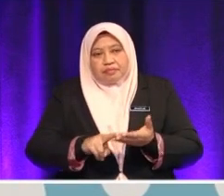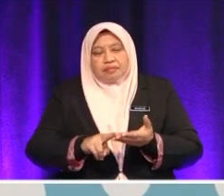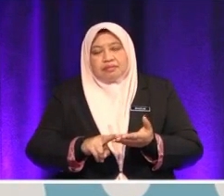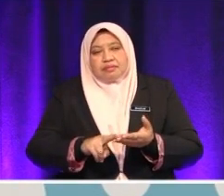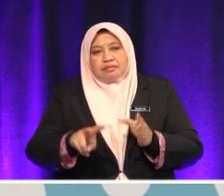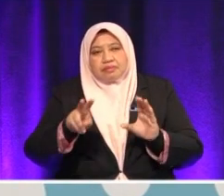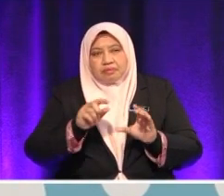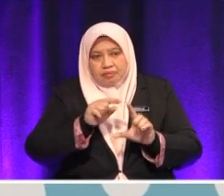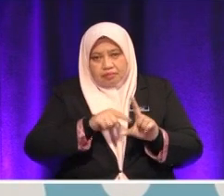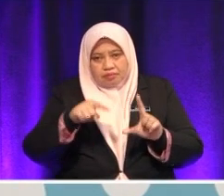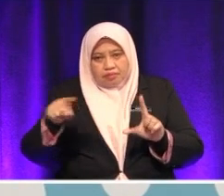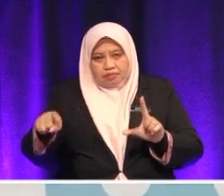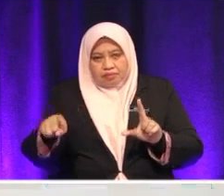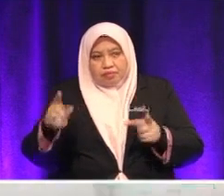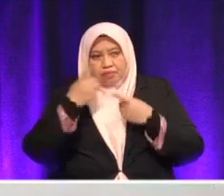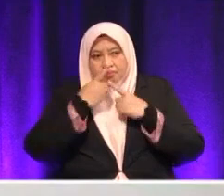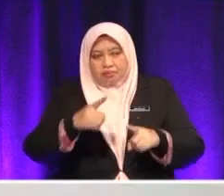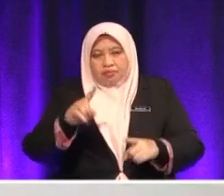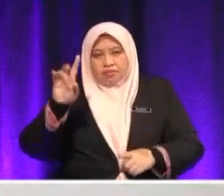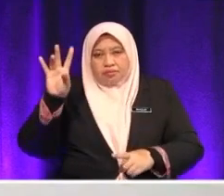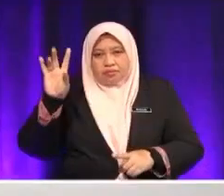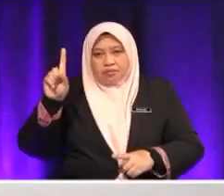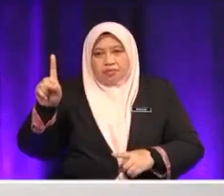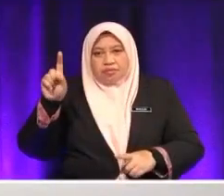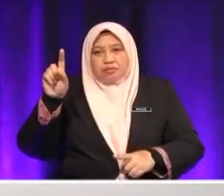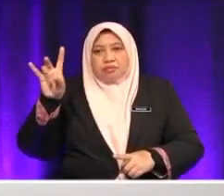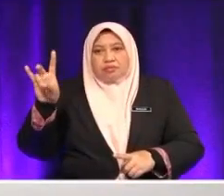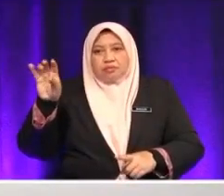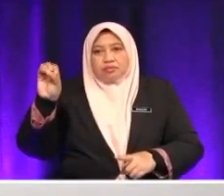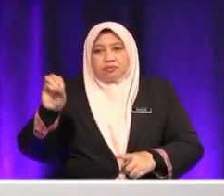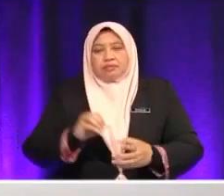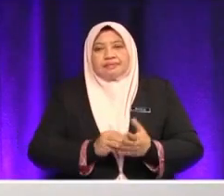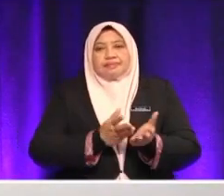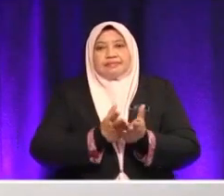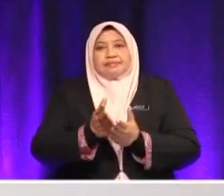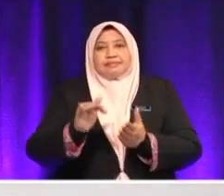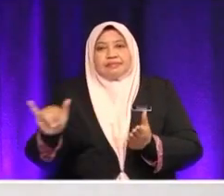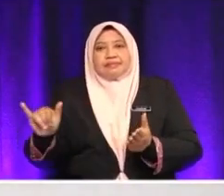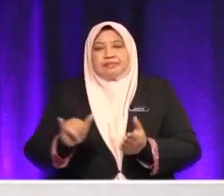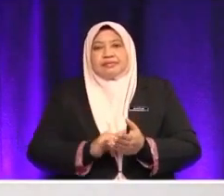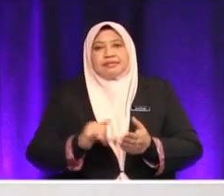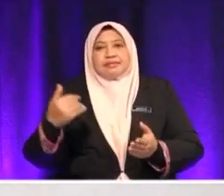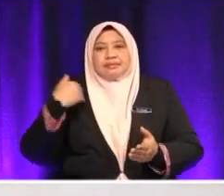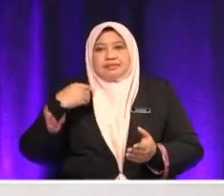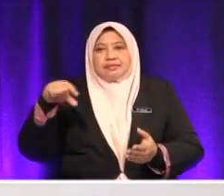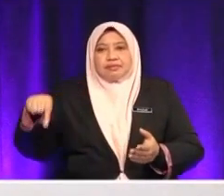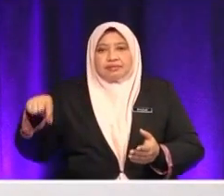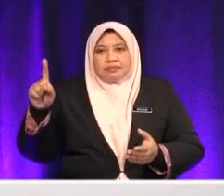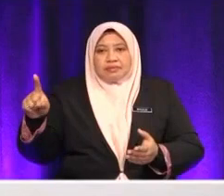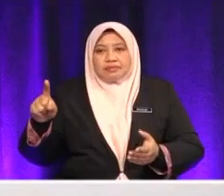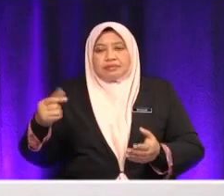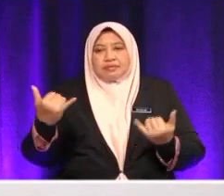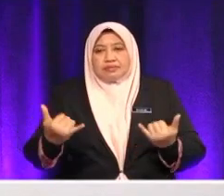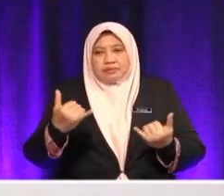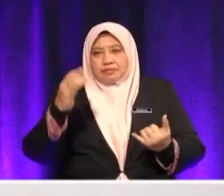jawaban sebanyak 170 jadi semua murid Betul semua betul betul seterusnya kita udah hadir Q1 kita nak